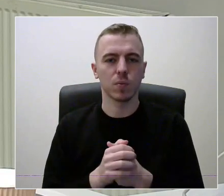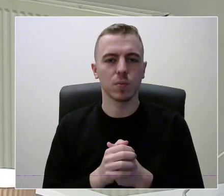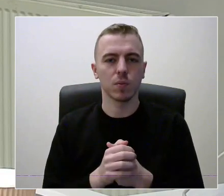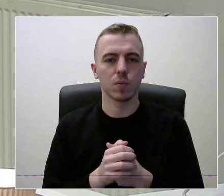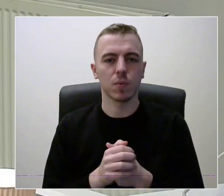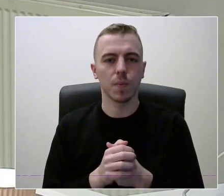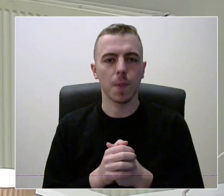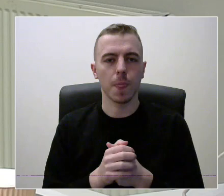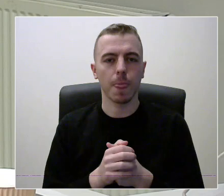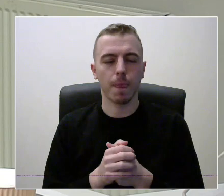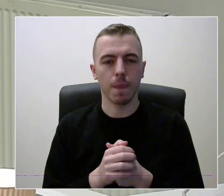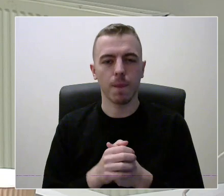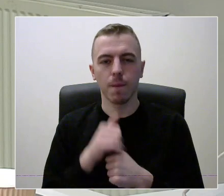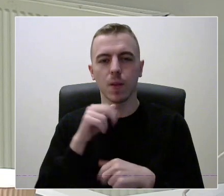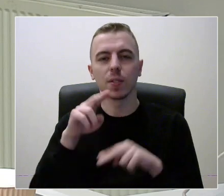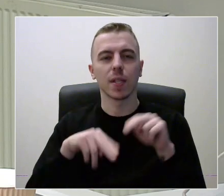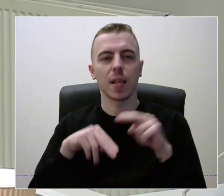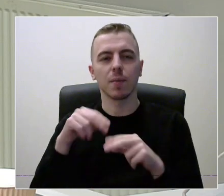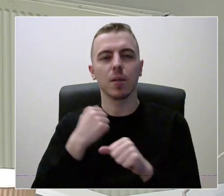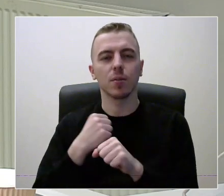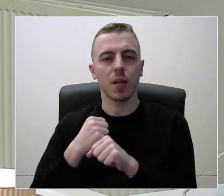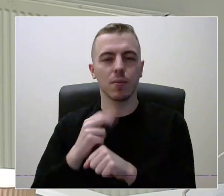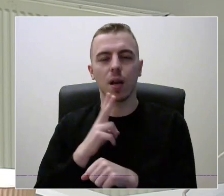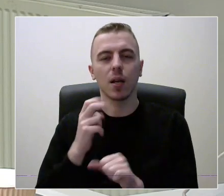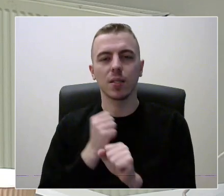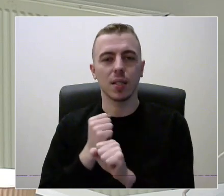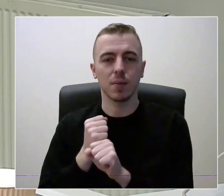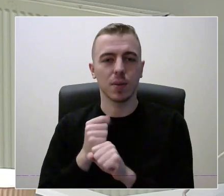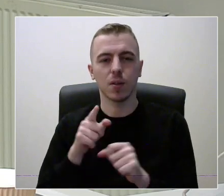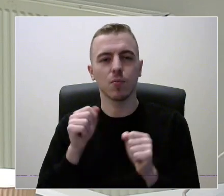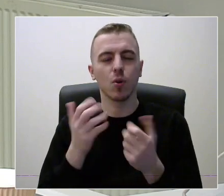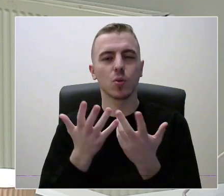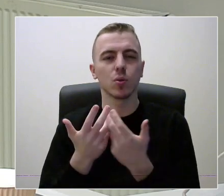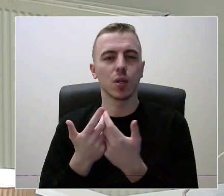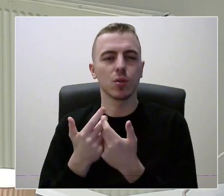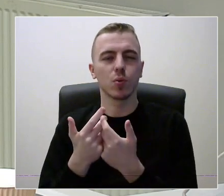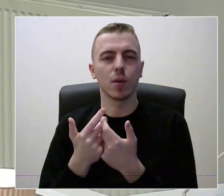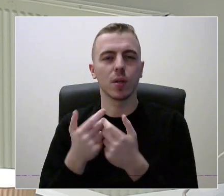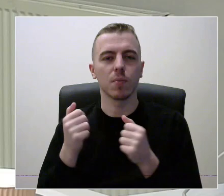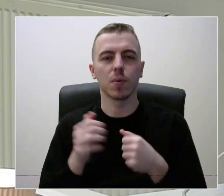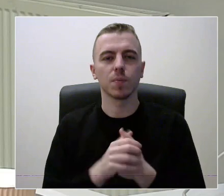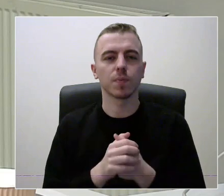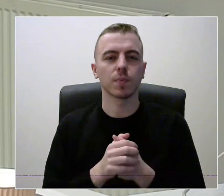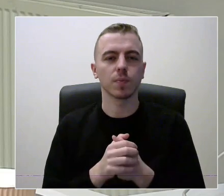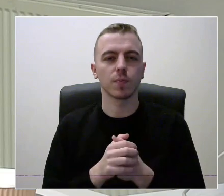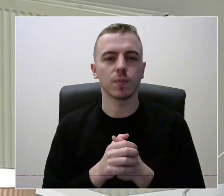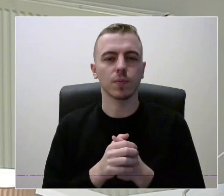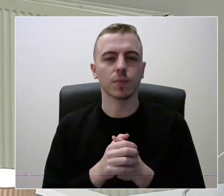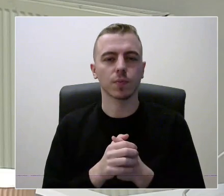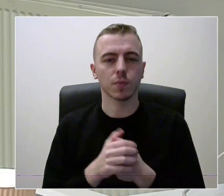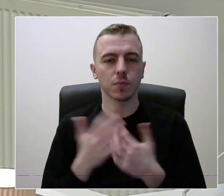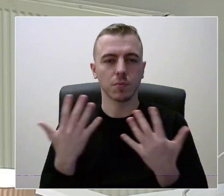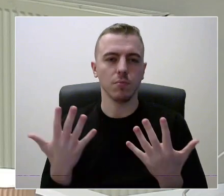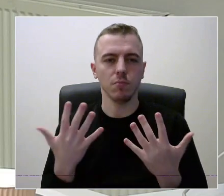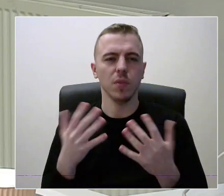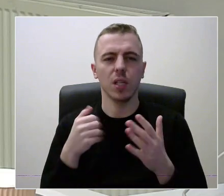nesumeluosiu statybinius darbus rangovai, kurie atlieka, suskaičiuoti, nu, neperdendant ant dviejų rankų pirštų.